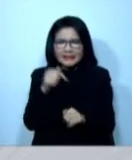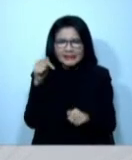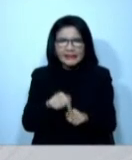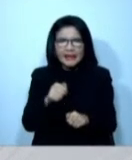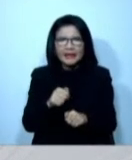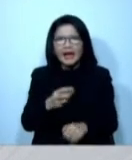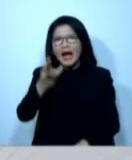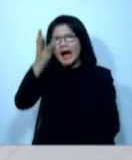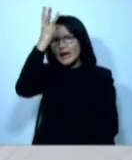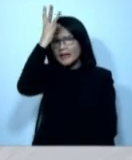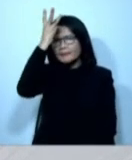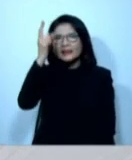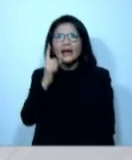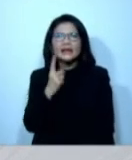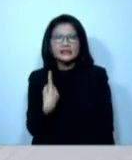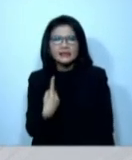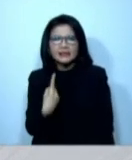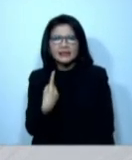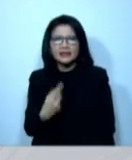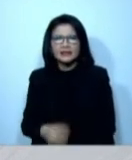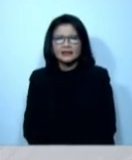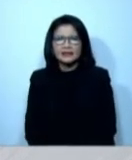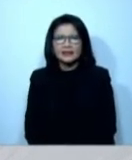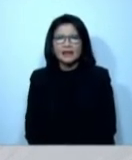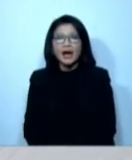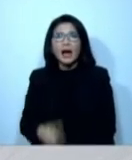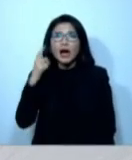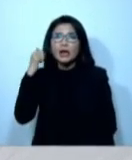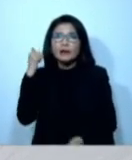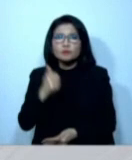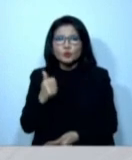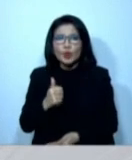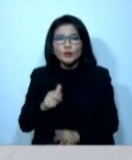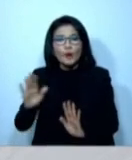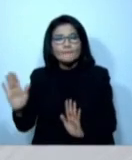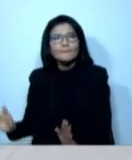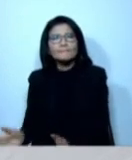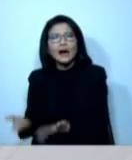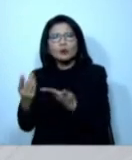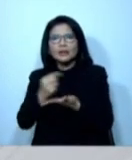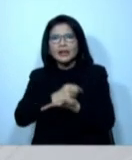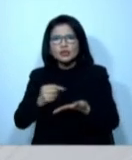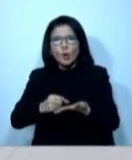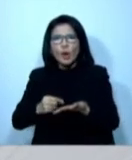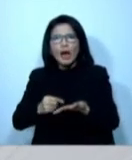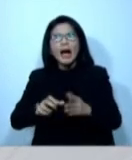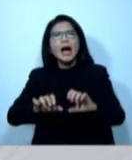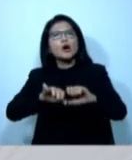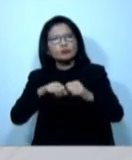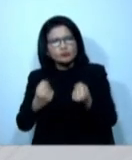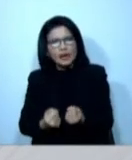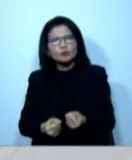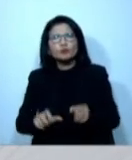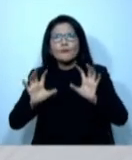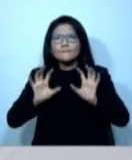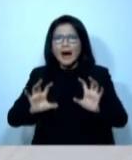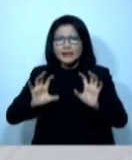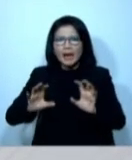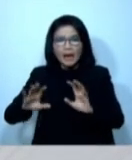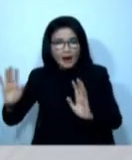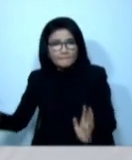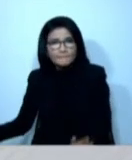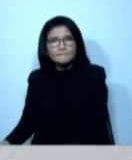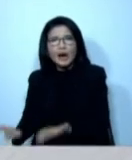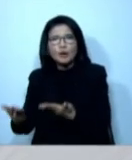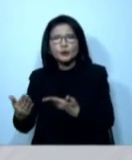Kalimantan sendiri kebutuhan untuk membangun sekolah yang rusak sangat banyak membangun